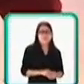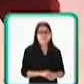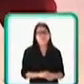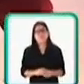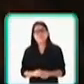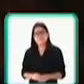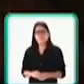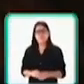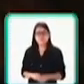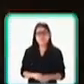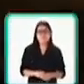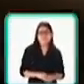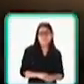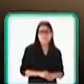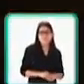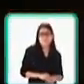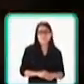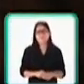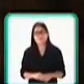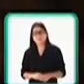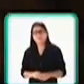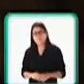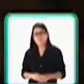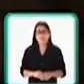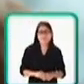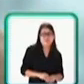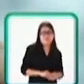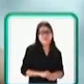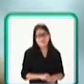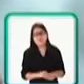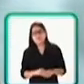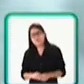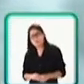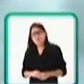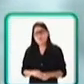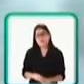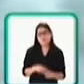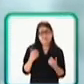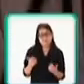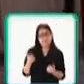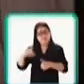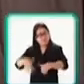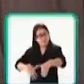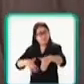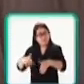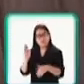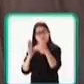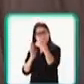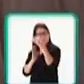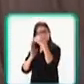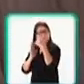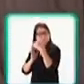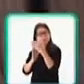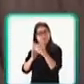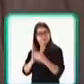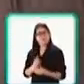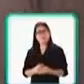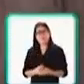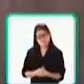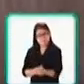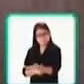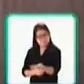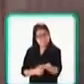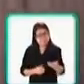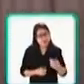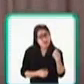าชี้ซ้ายชี้ขวาเนี่ยอันนี้ก็คือแก้ไปนะคะส่วนภาคเหนือแก้เป็นต้องหมั่นเฮียนหูติดต